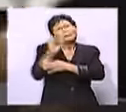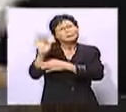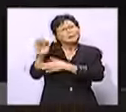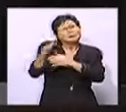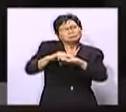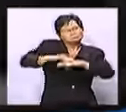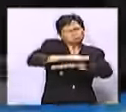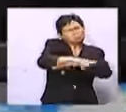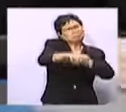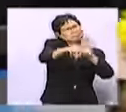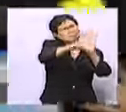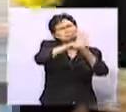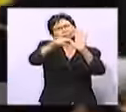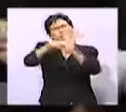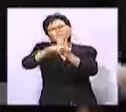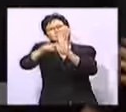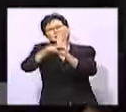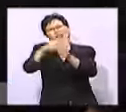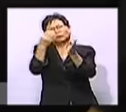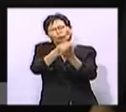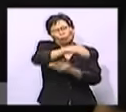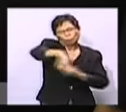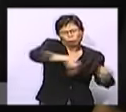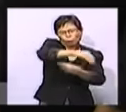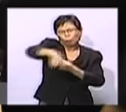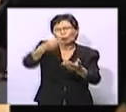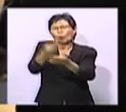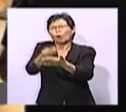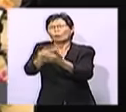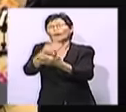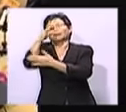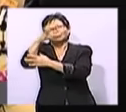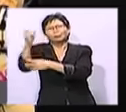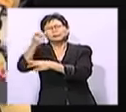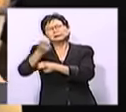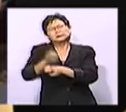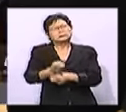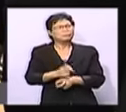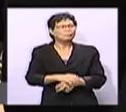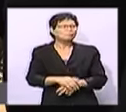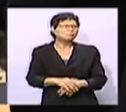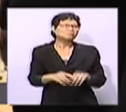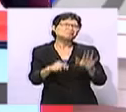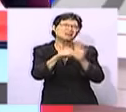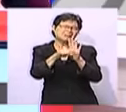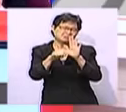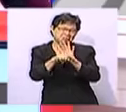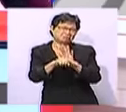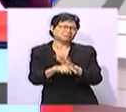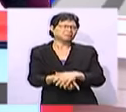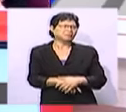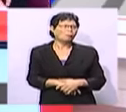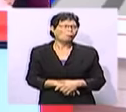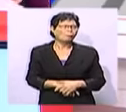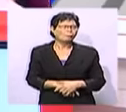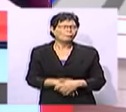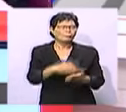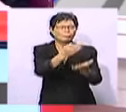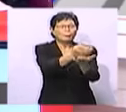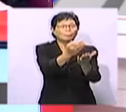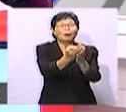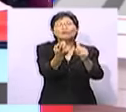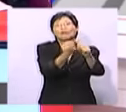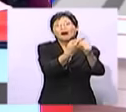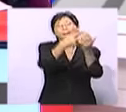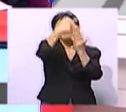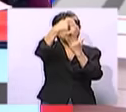memberi kesan negatif kepada aliran tunai syarikat. Fasa